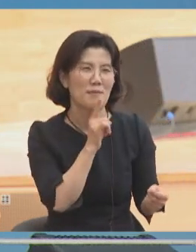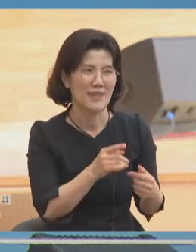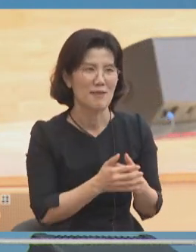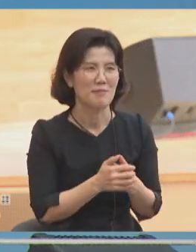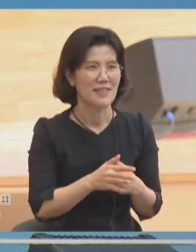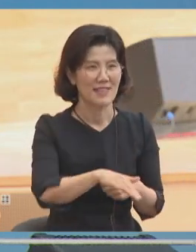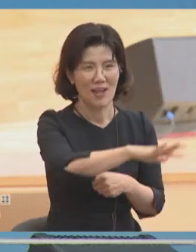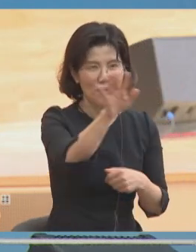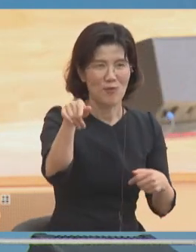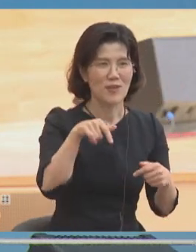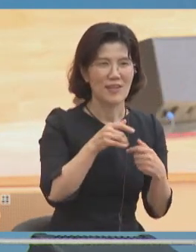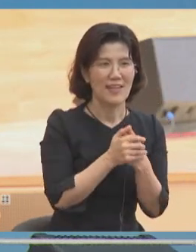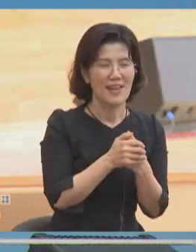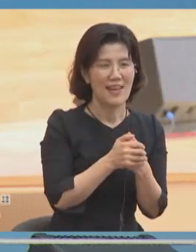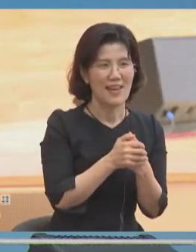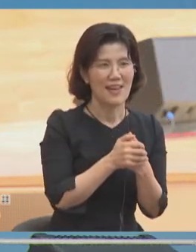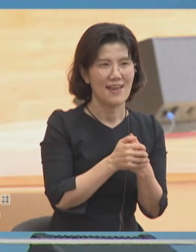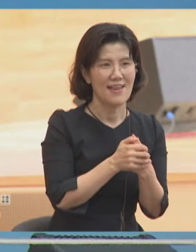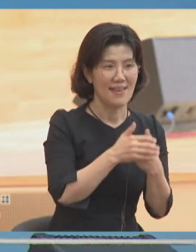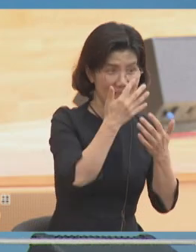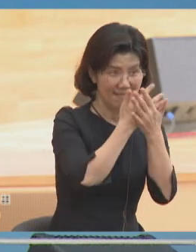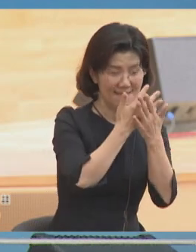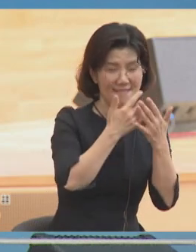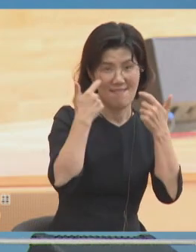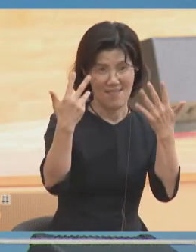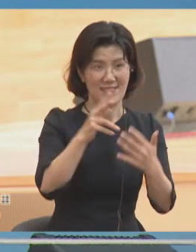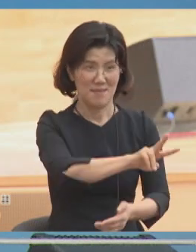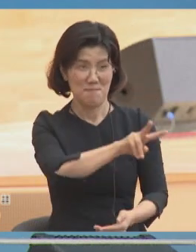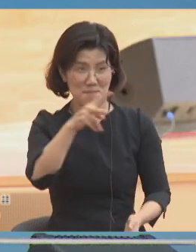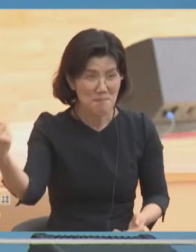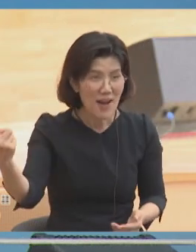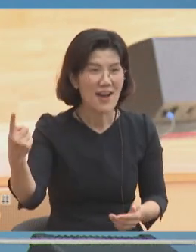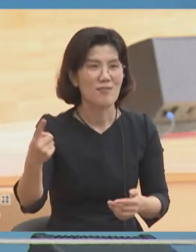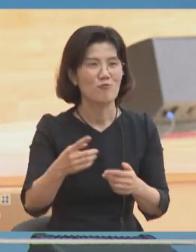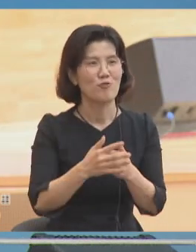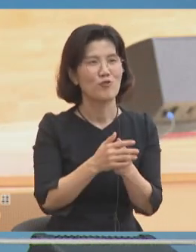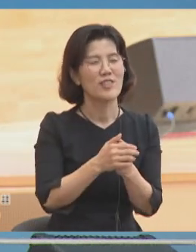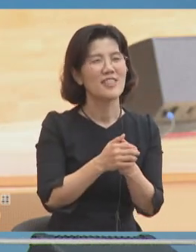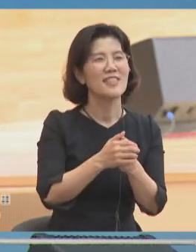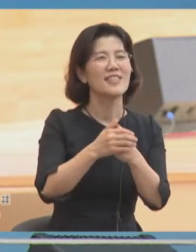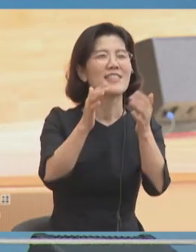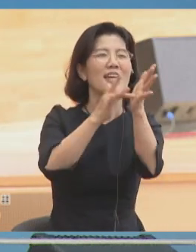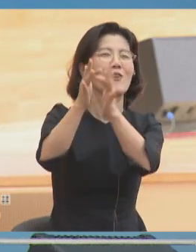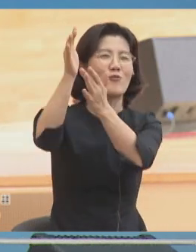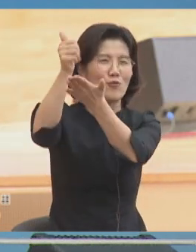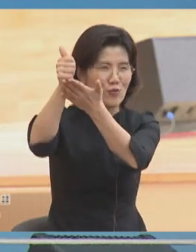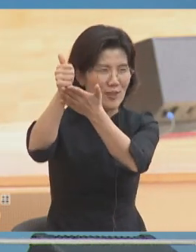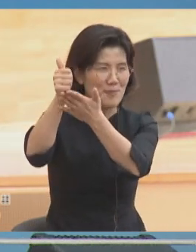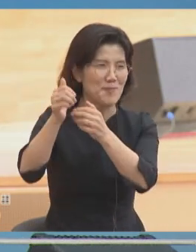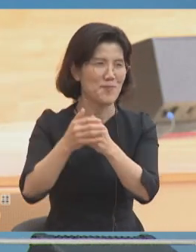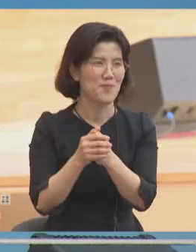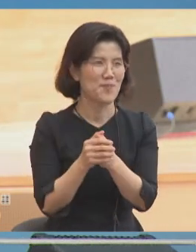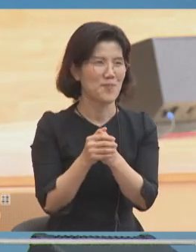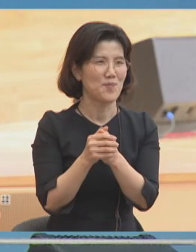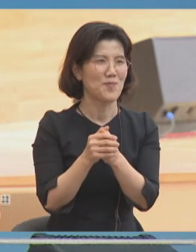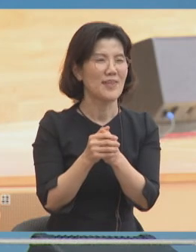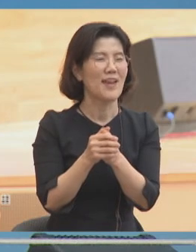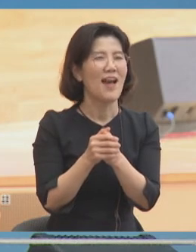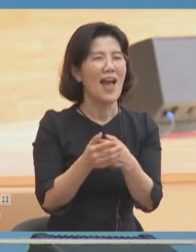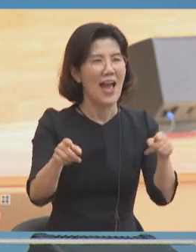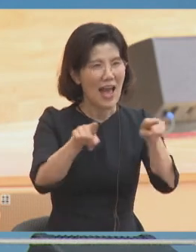우리의 생애 확실함을 불확실함으로 바꾸실 우리의 주님 우리의 예수님과 일생 동행하며